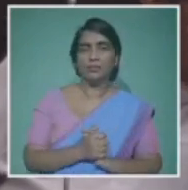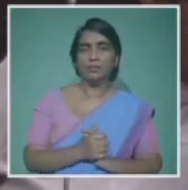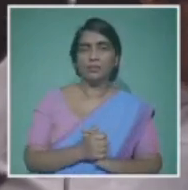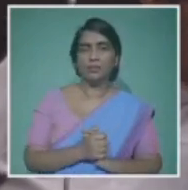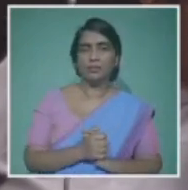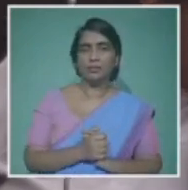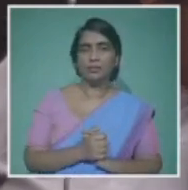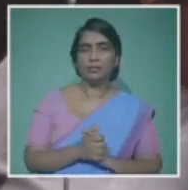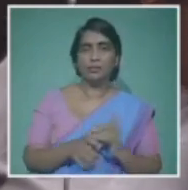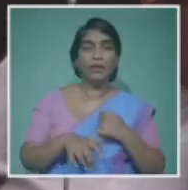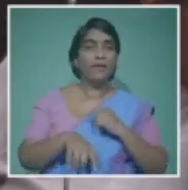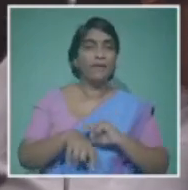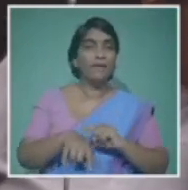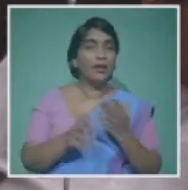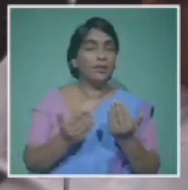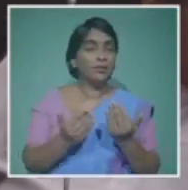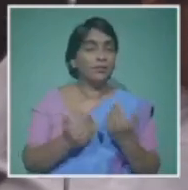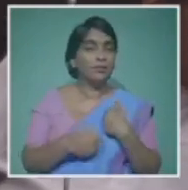Baru binari kiat tertawa.